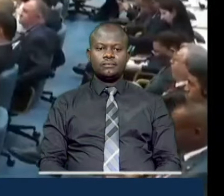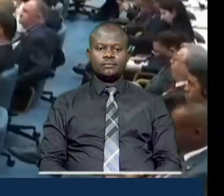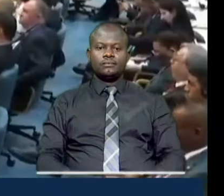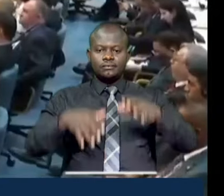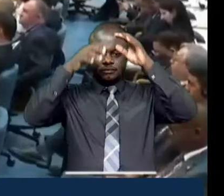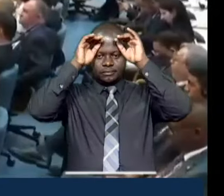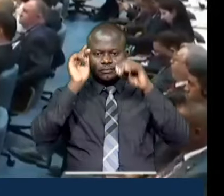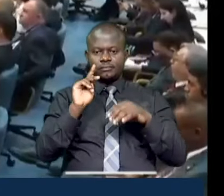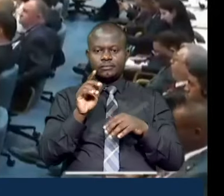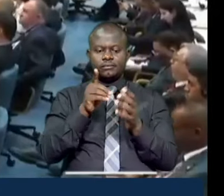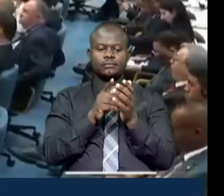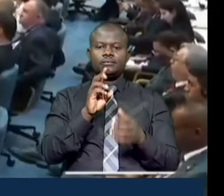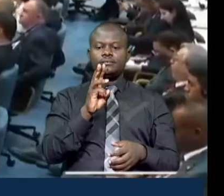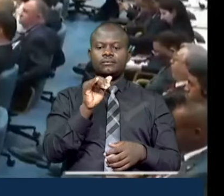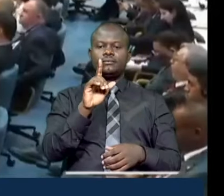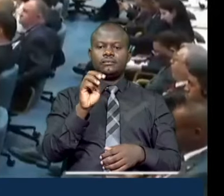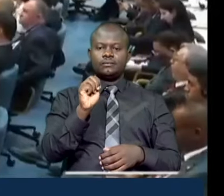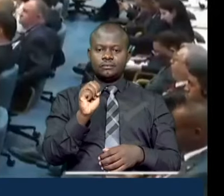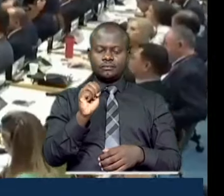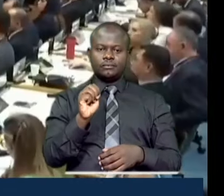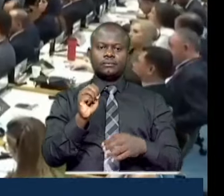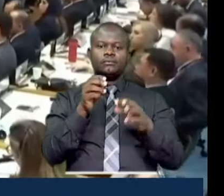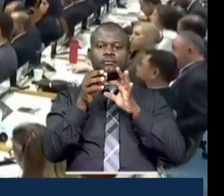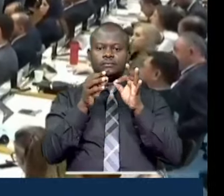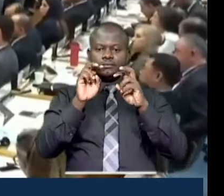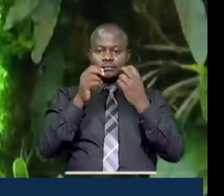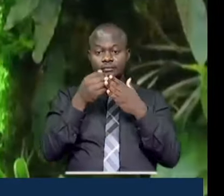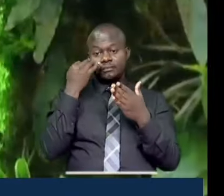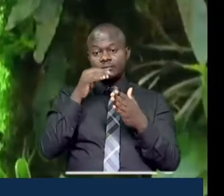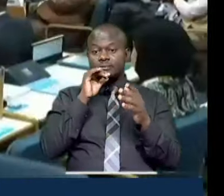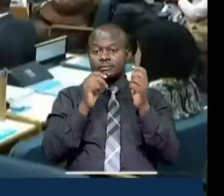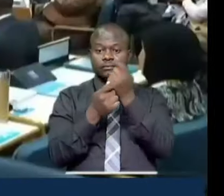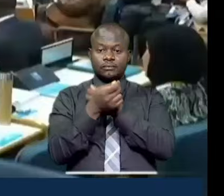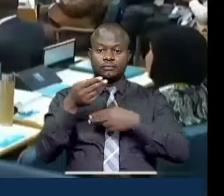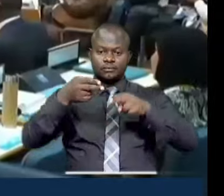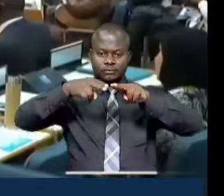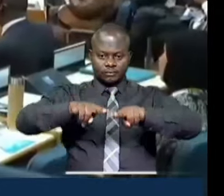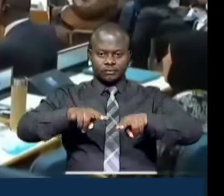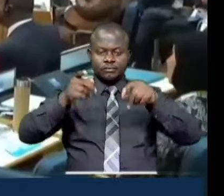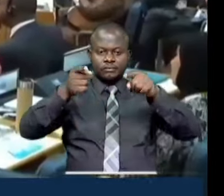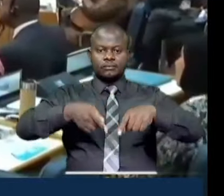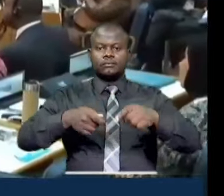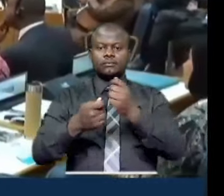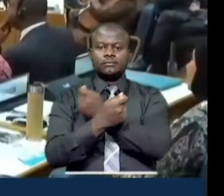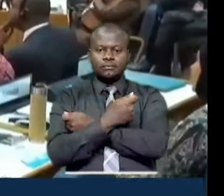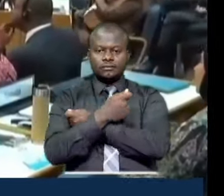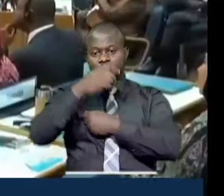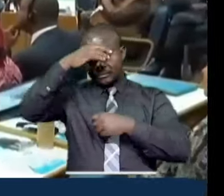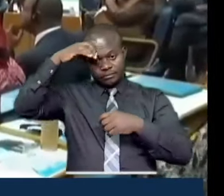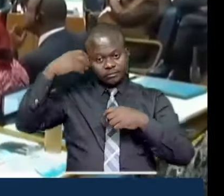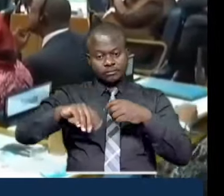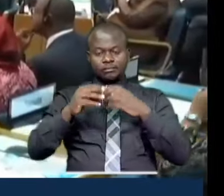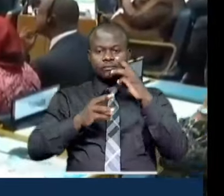Perezida wa Kenya Dr. William Samoei Ruto yashimangiye ko niba nta mpinduka zibayeho zizanywe n'amavugurura bigoye ku